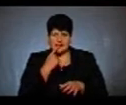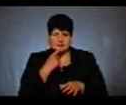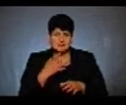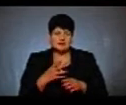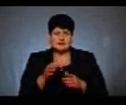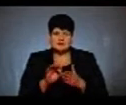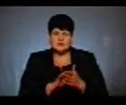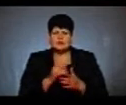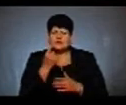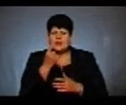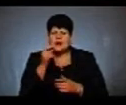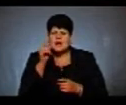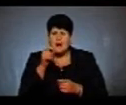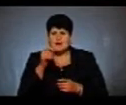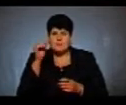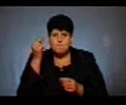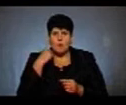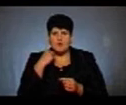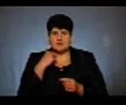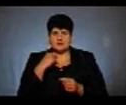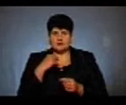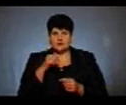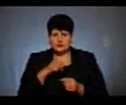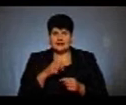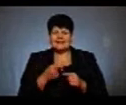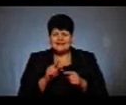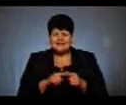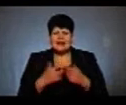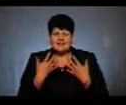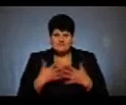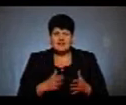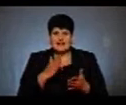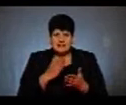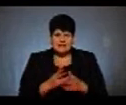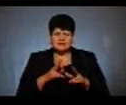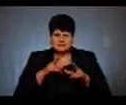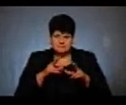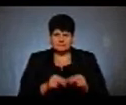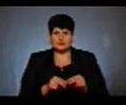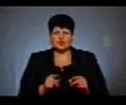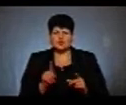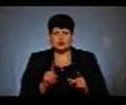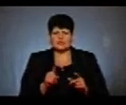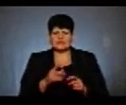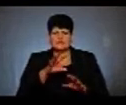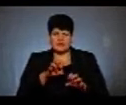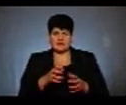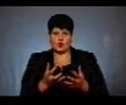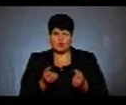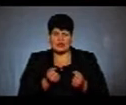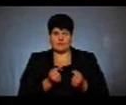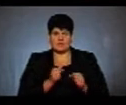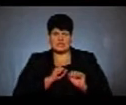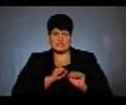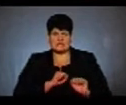якщо одна крапля попаде в ту ранку, що там утворюється, це вже є гарантія того, що тварина отримає імунітет і вже на